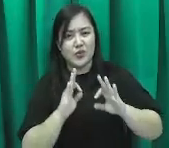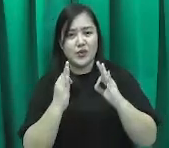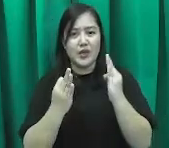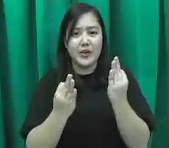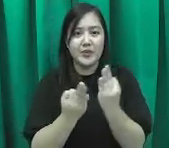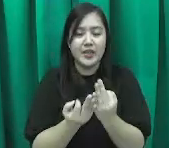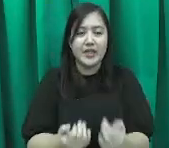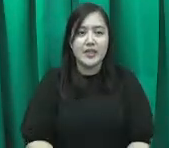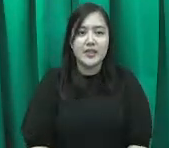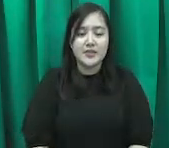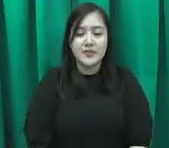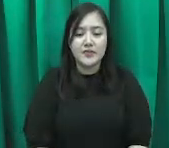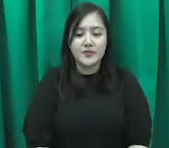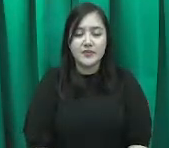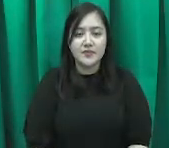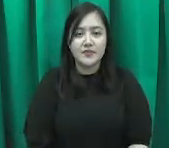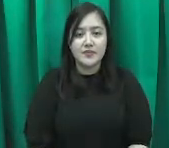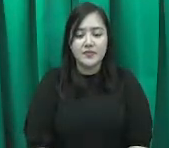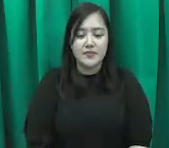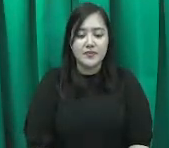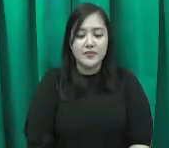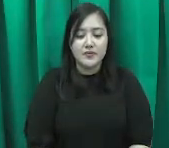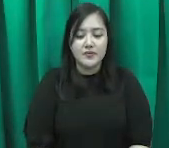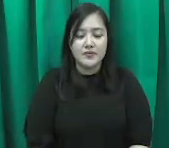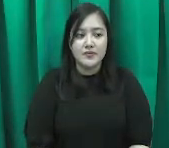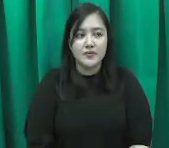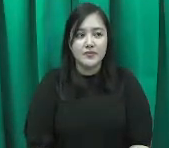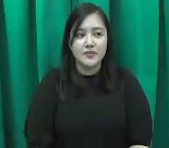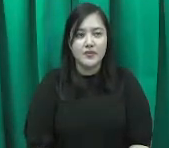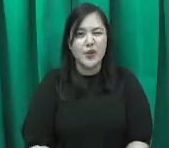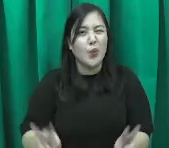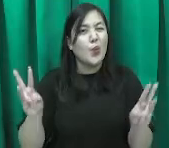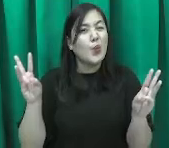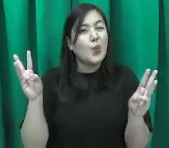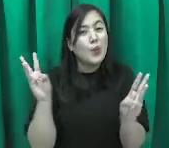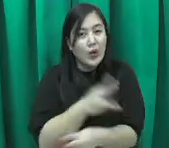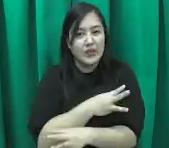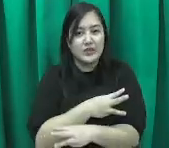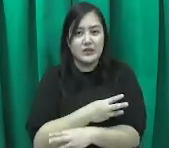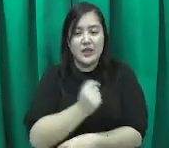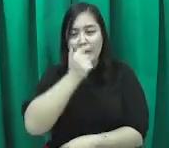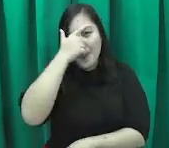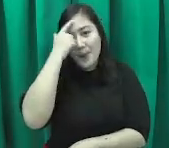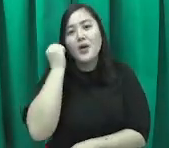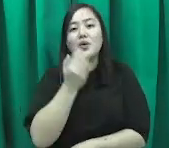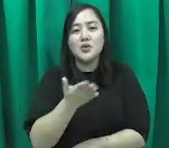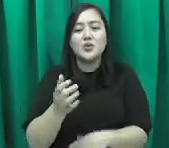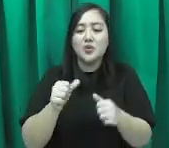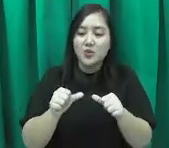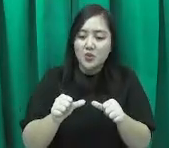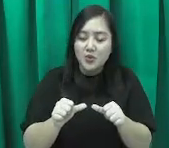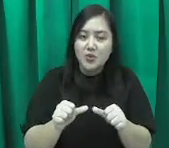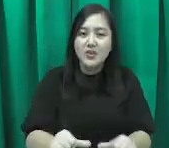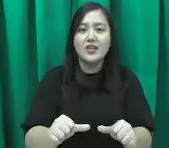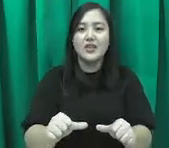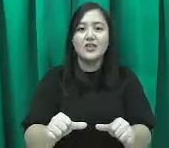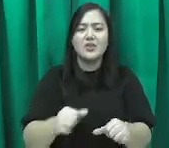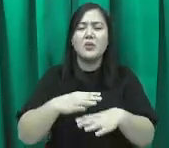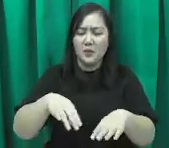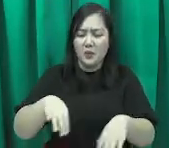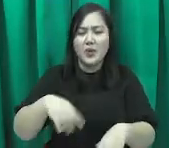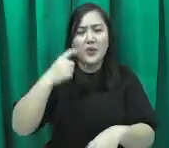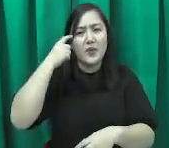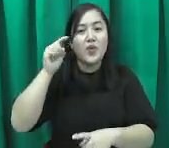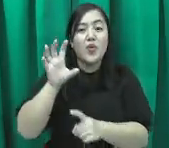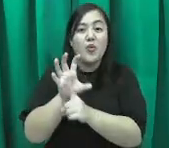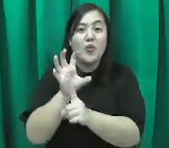natin, napabayaan natin ang pamilya natin. Hmm. Ang masaklap pa dito, dahil sa kakahabol mo, ay hindi naman naibigay sa'yo. Ayun,